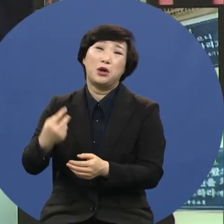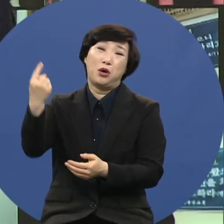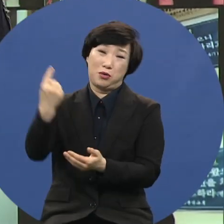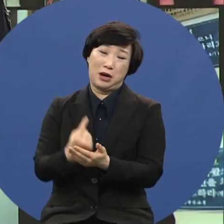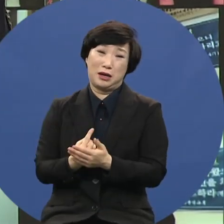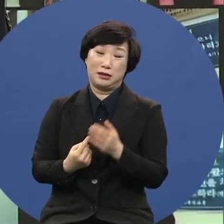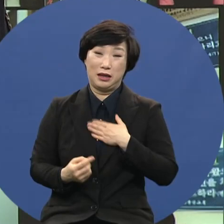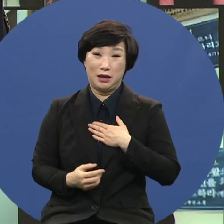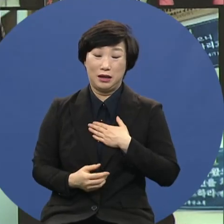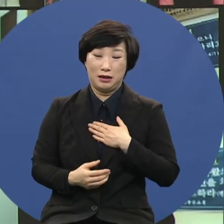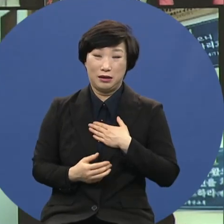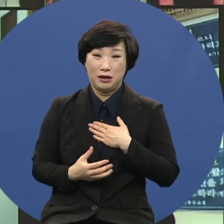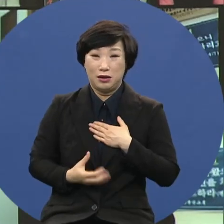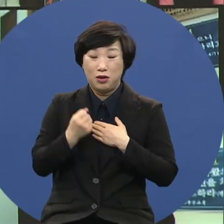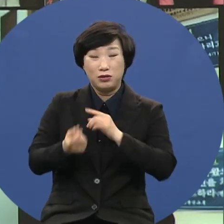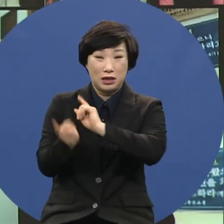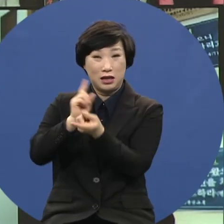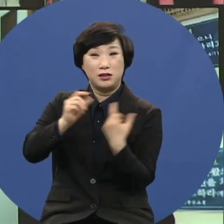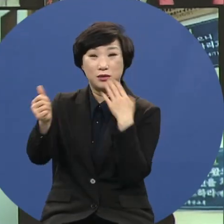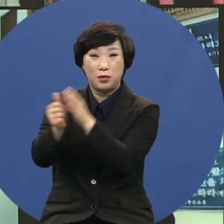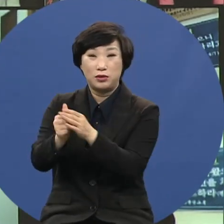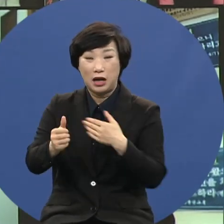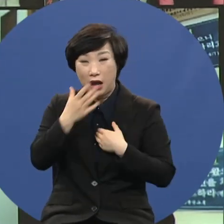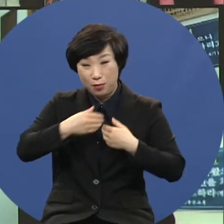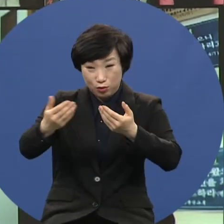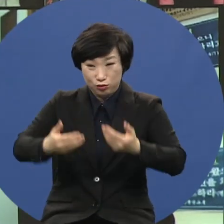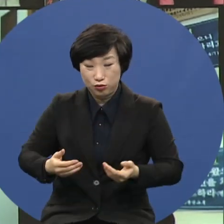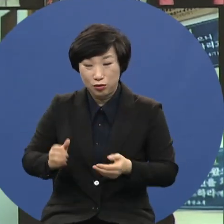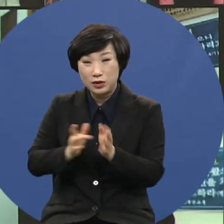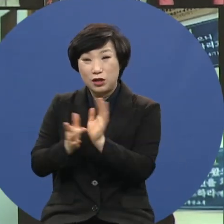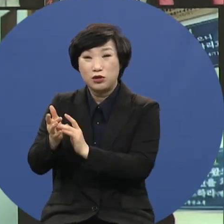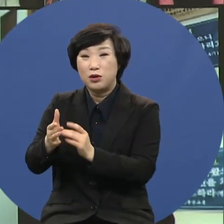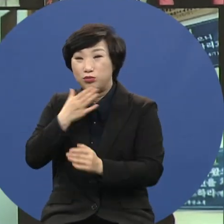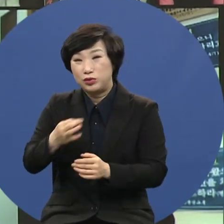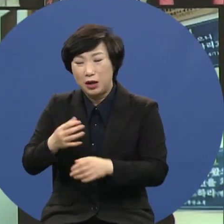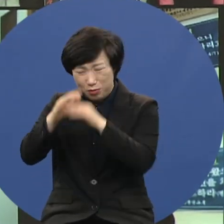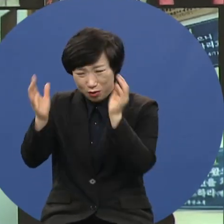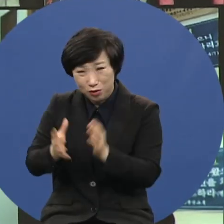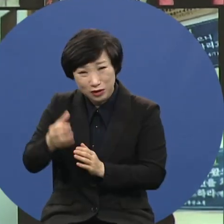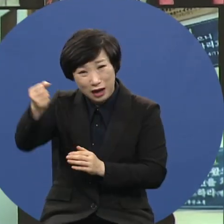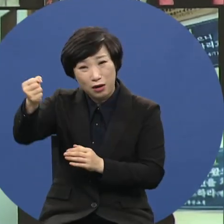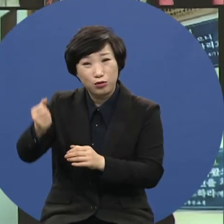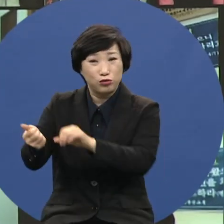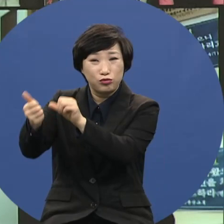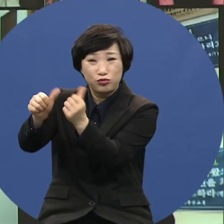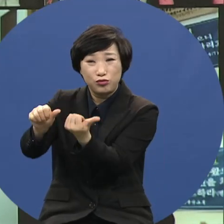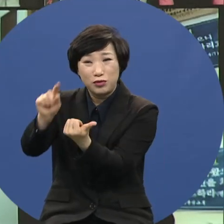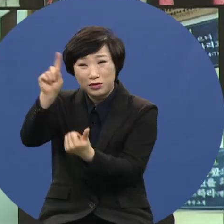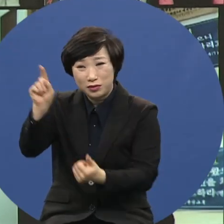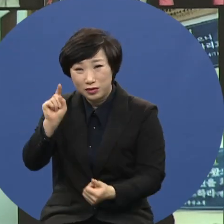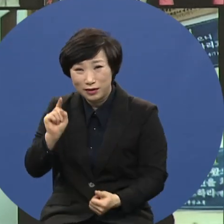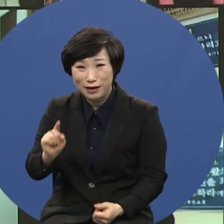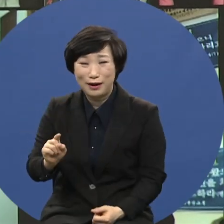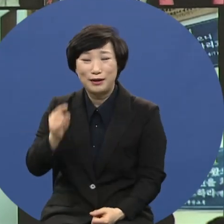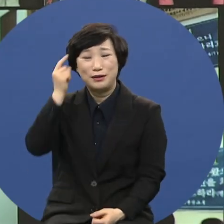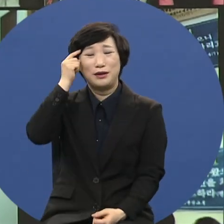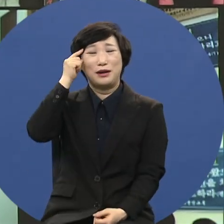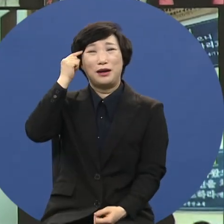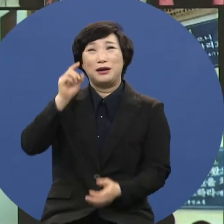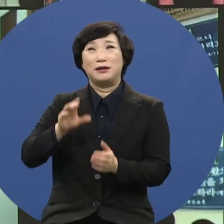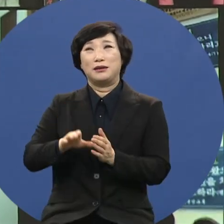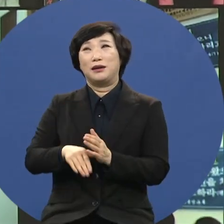불행을 짊어지고 우리에게는 행복을 주시고 자기는 불행을 끌어안고 죽으시는가 생각할